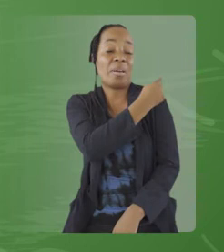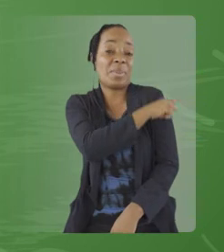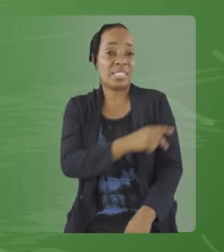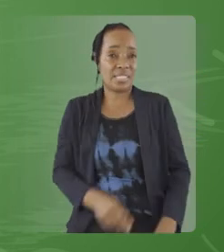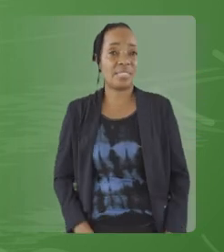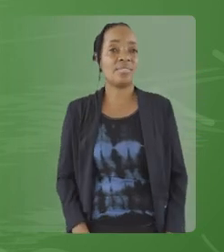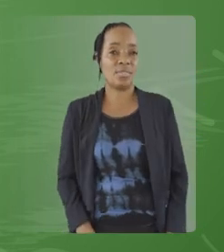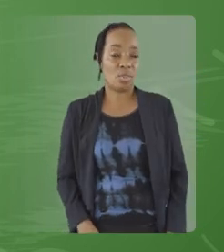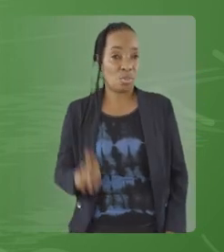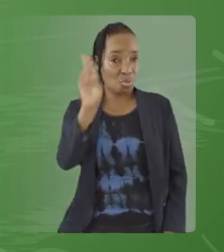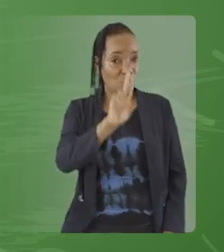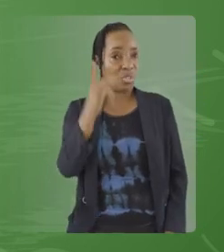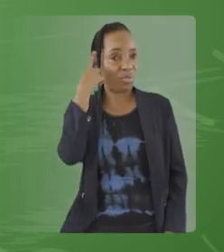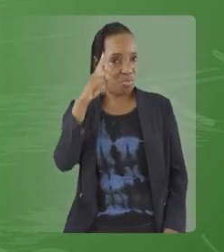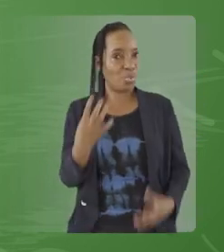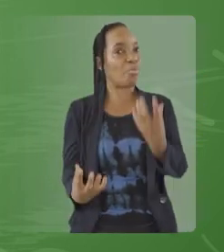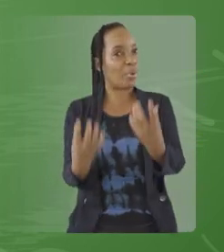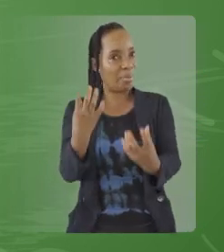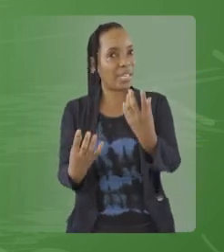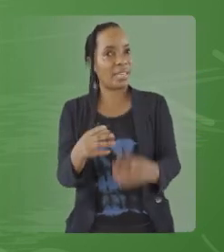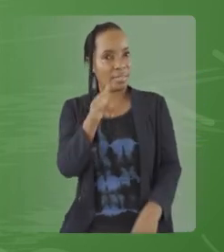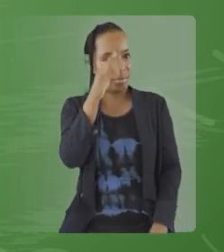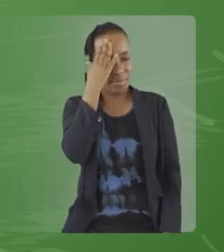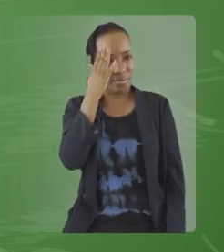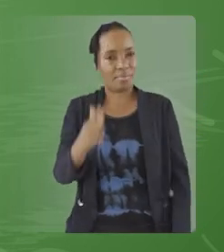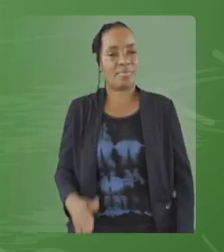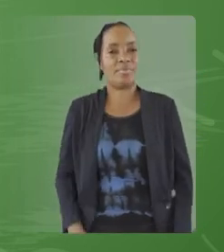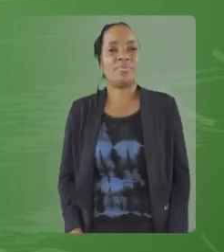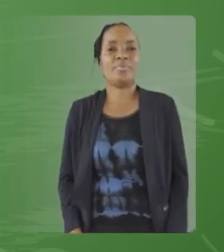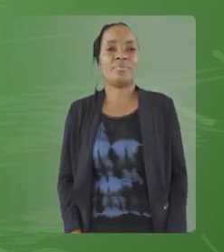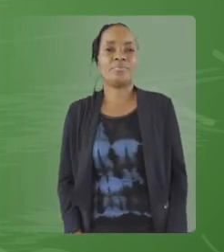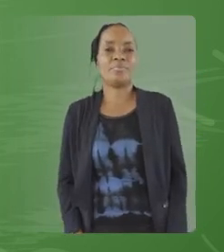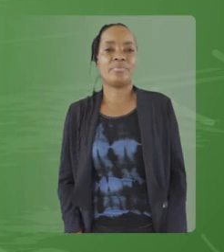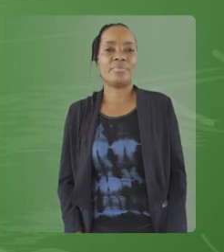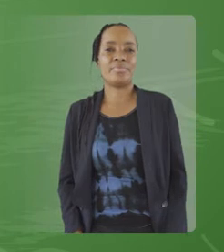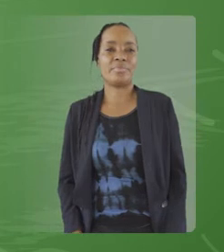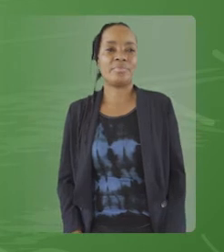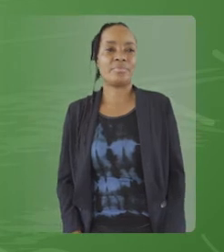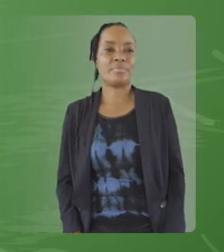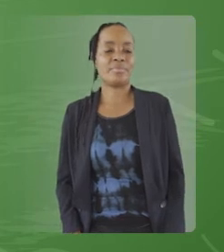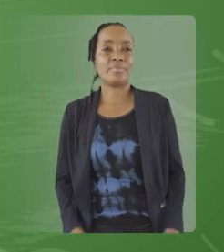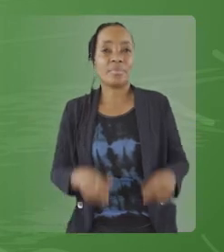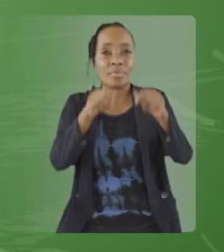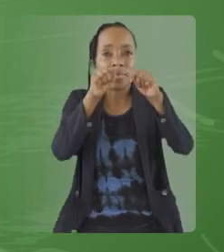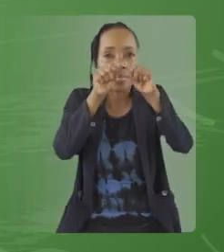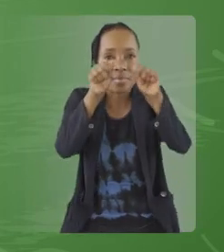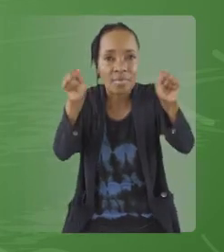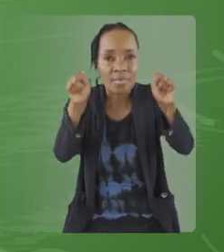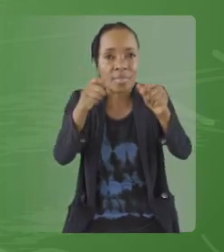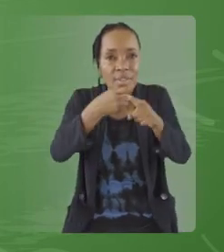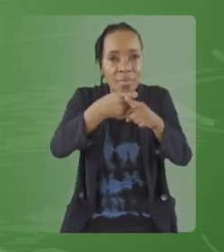utilisée en cuisine pour préparer les repas. Le sparadrap.